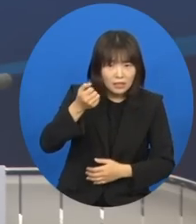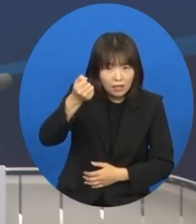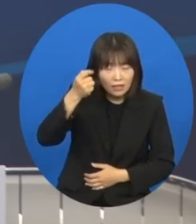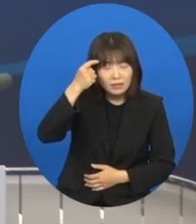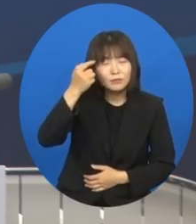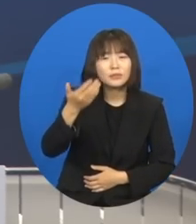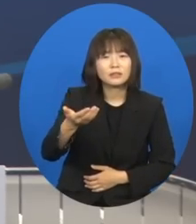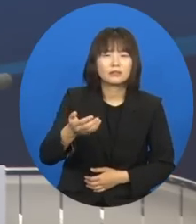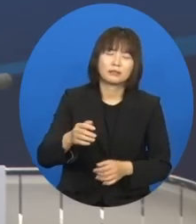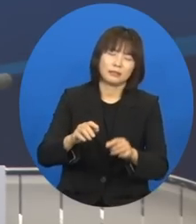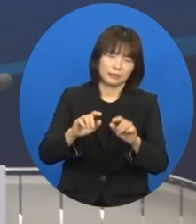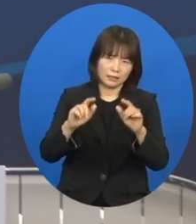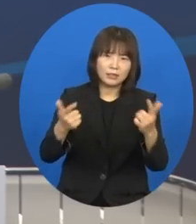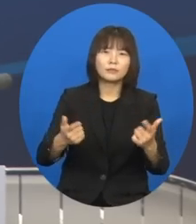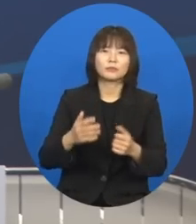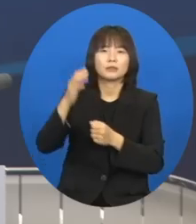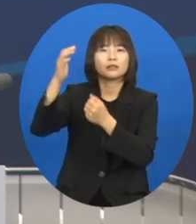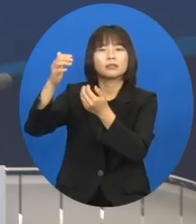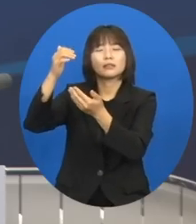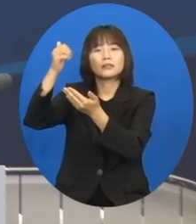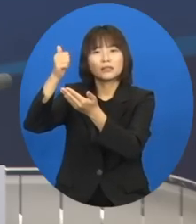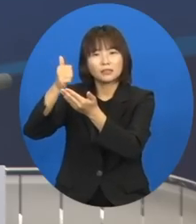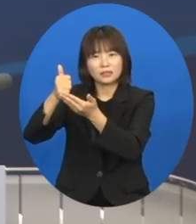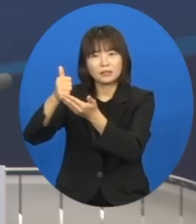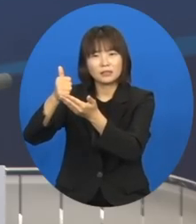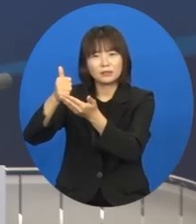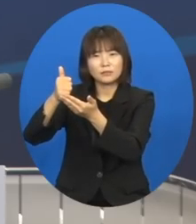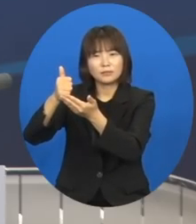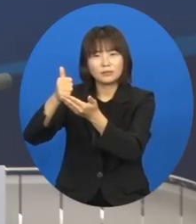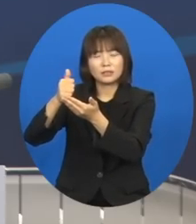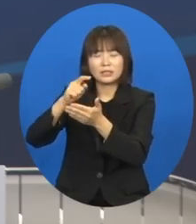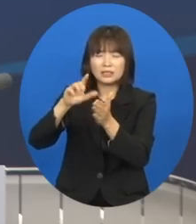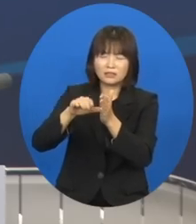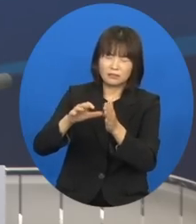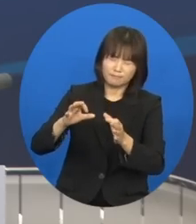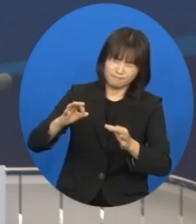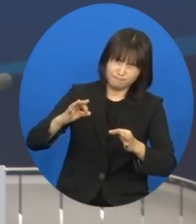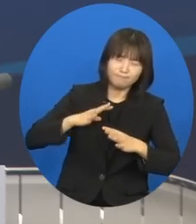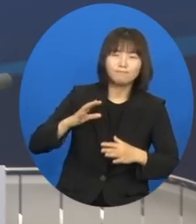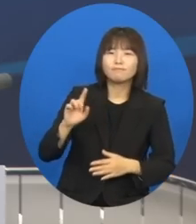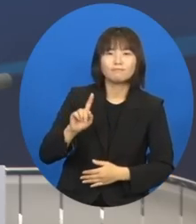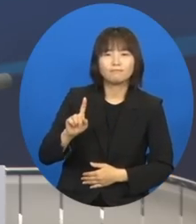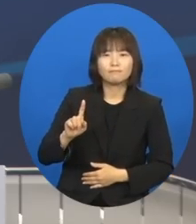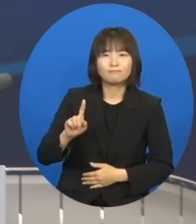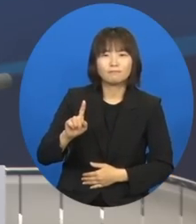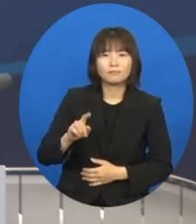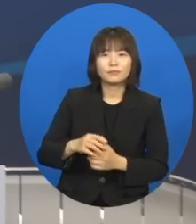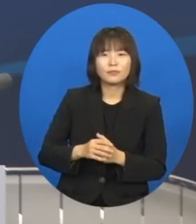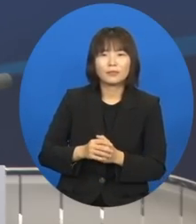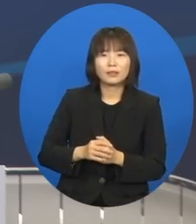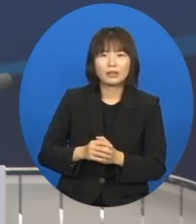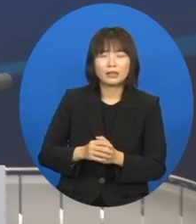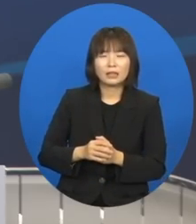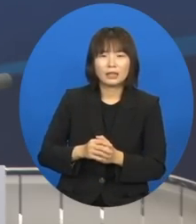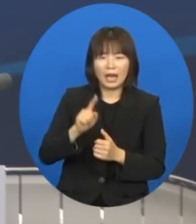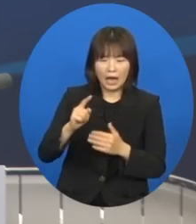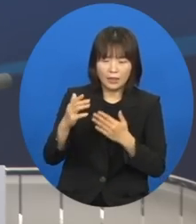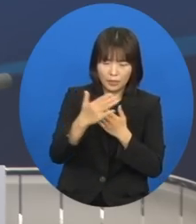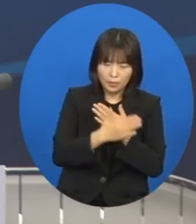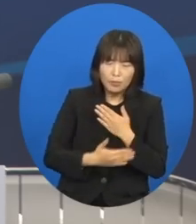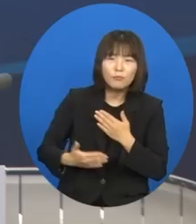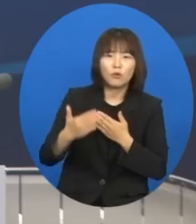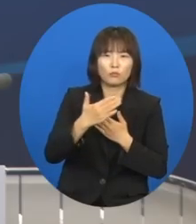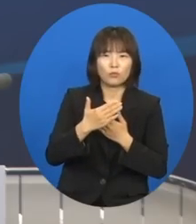절대 아닙니다. 하나님은 제가 그날 너무나 놀라웠어요. 그냥 한 몸으로